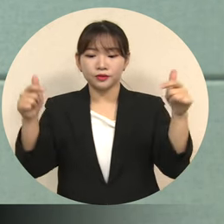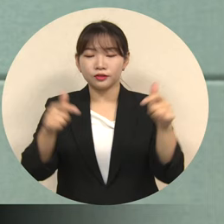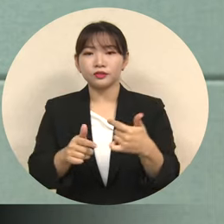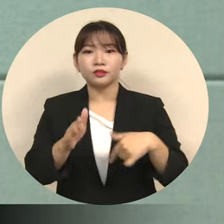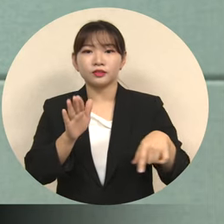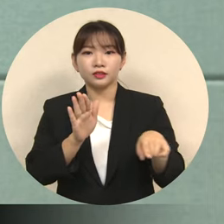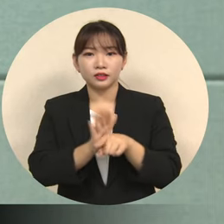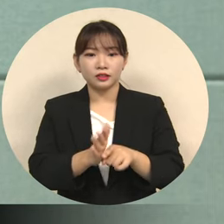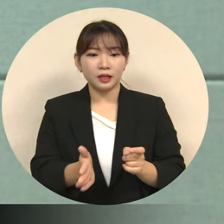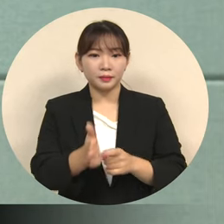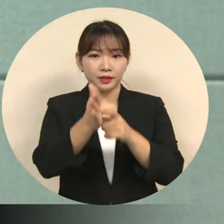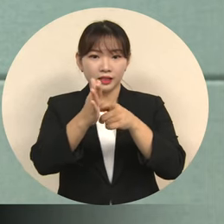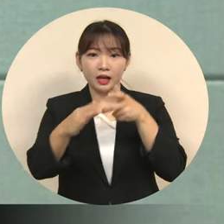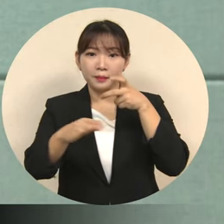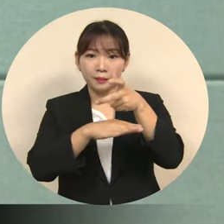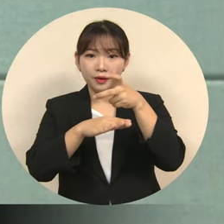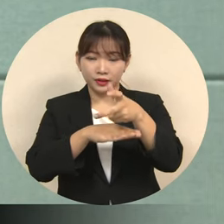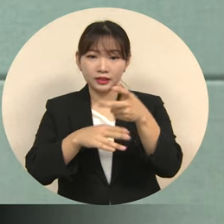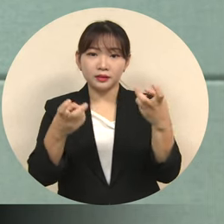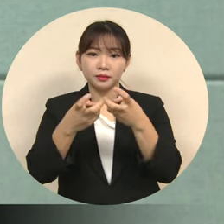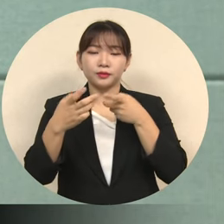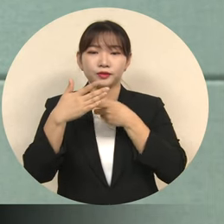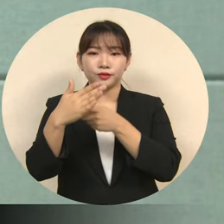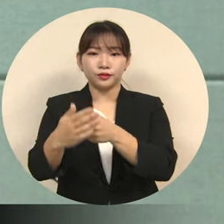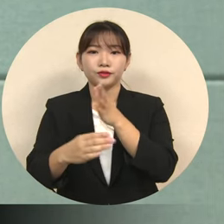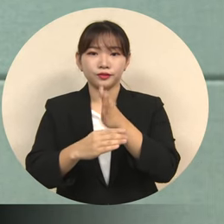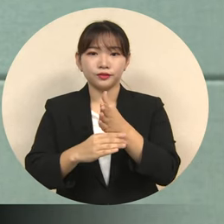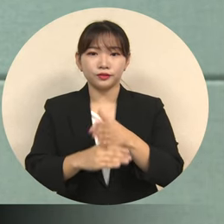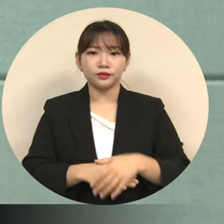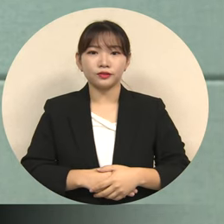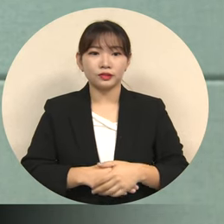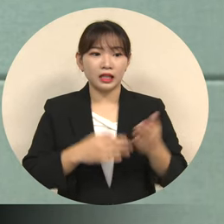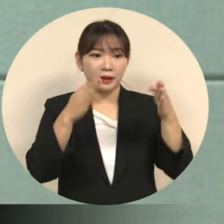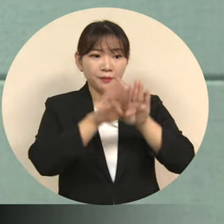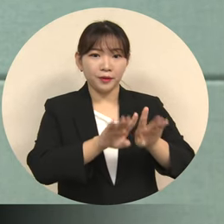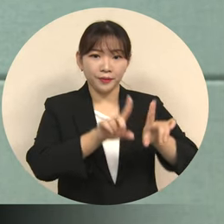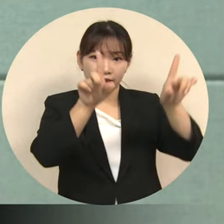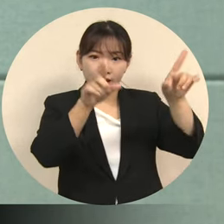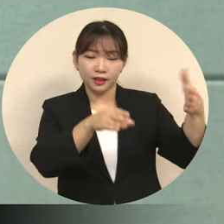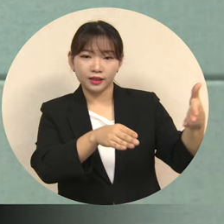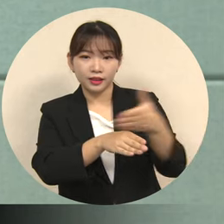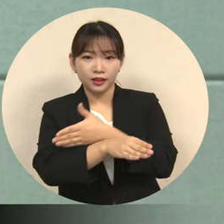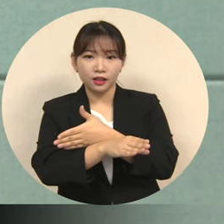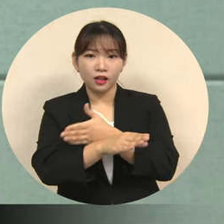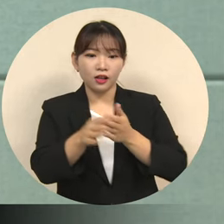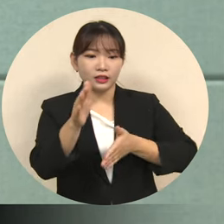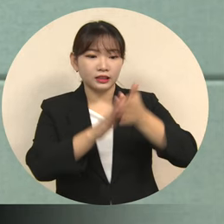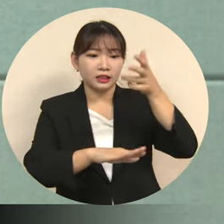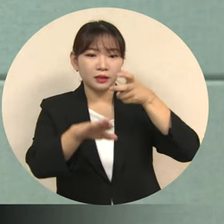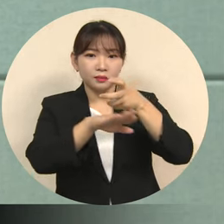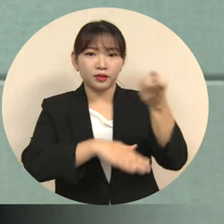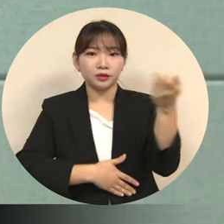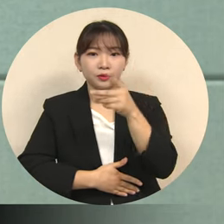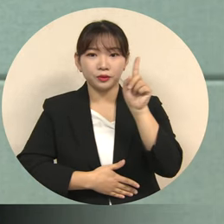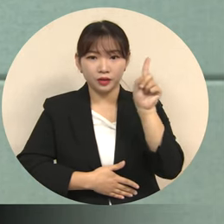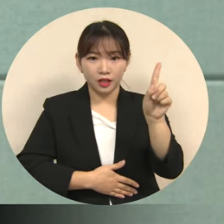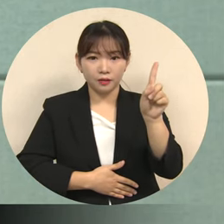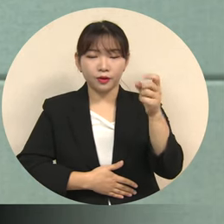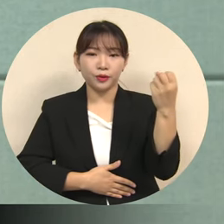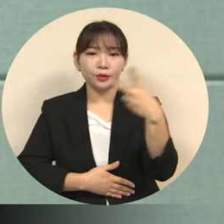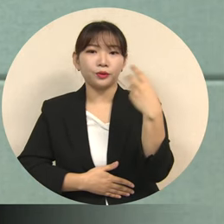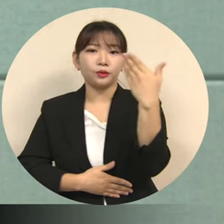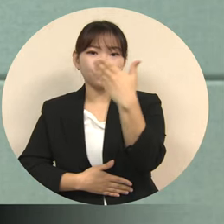위해 비상수송 대책을 시행하고 있습니다. 파업 당일부터 시내버스 1번과